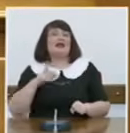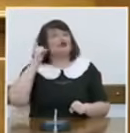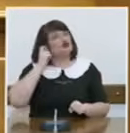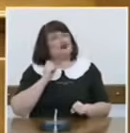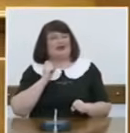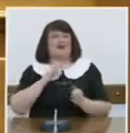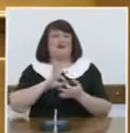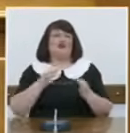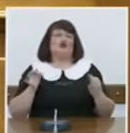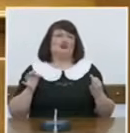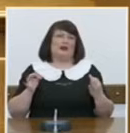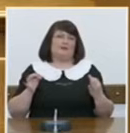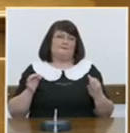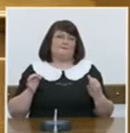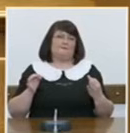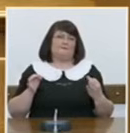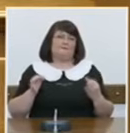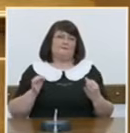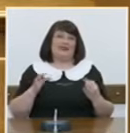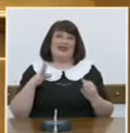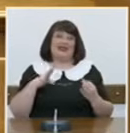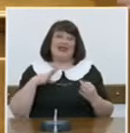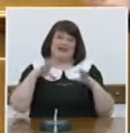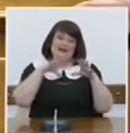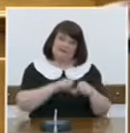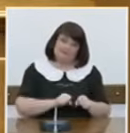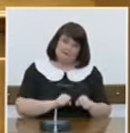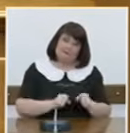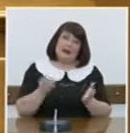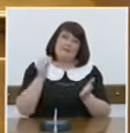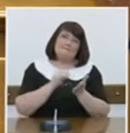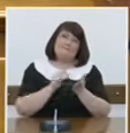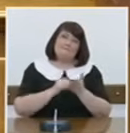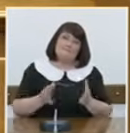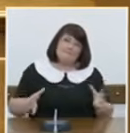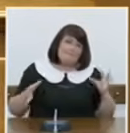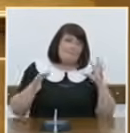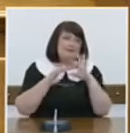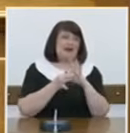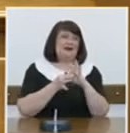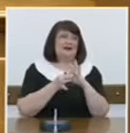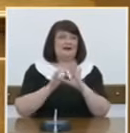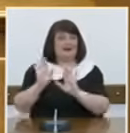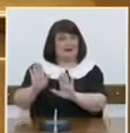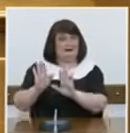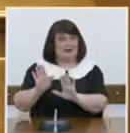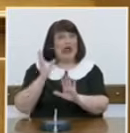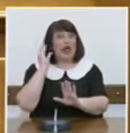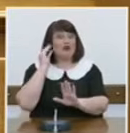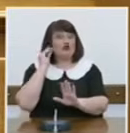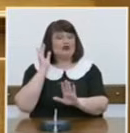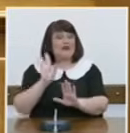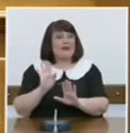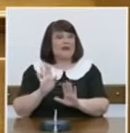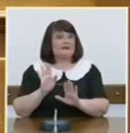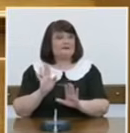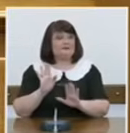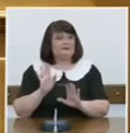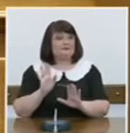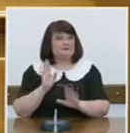ειδικά. Διεκδικεί, συνδεδεμένο μέλος είναι. Ακούστε, θα με ακούσετε. Παρατηρητής για να